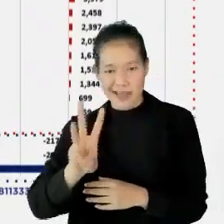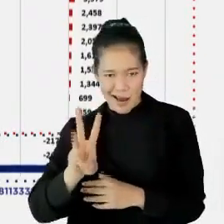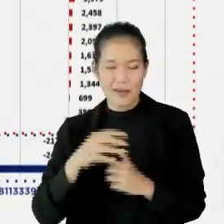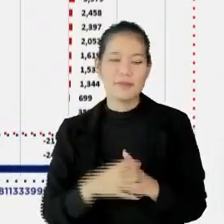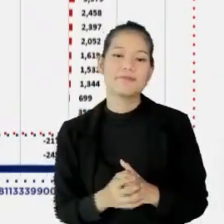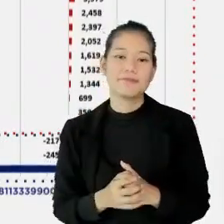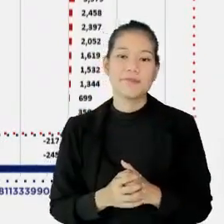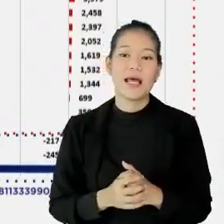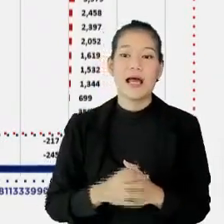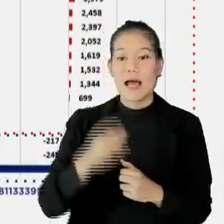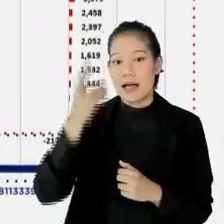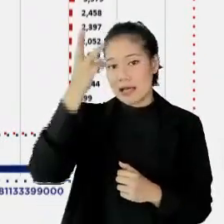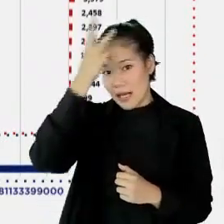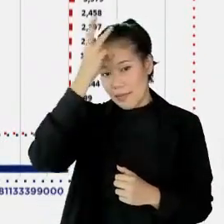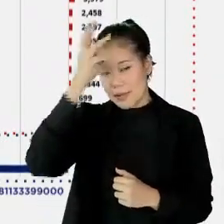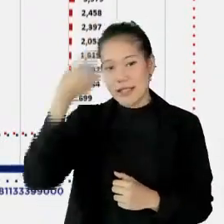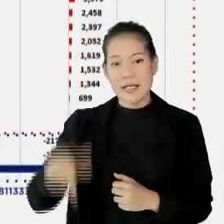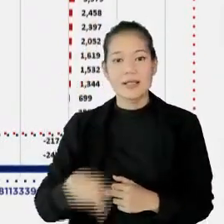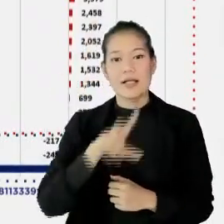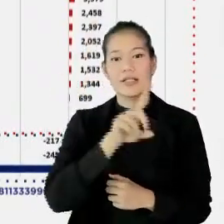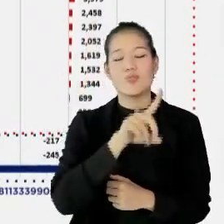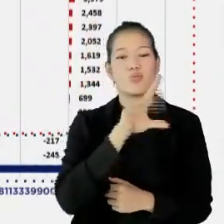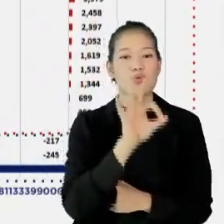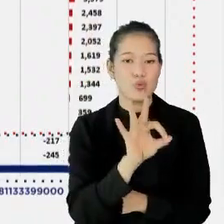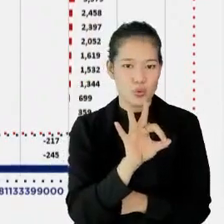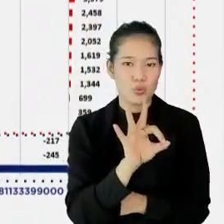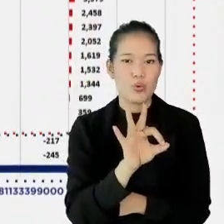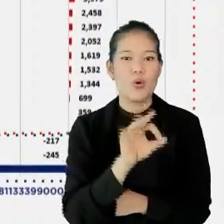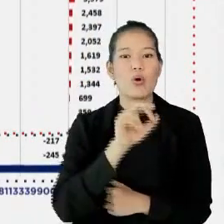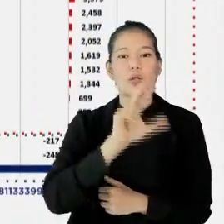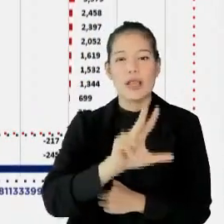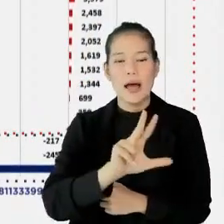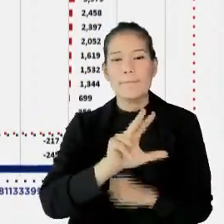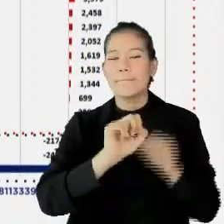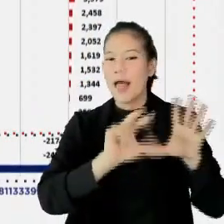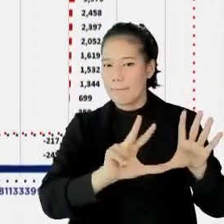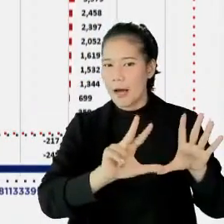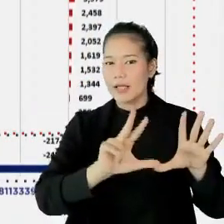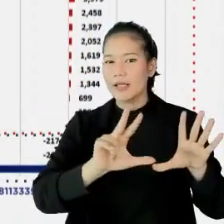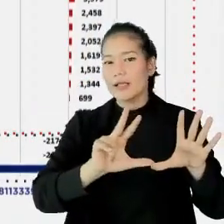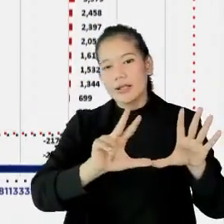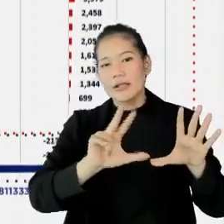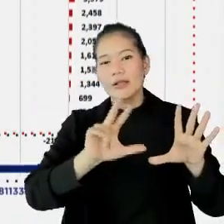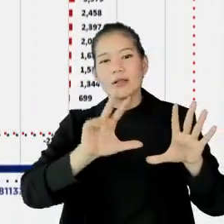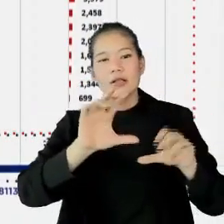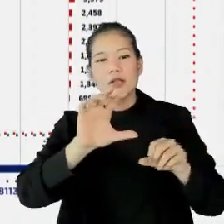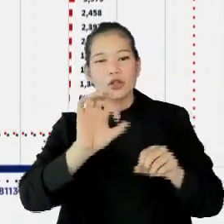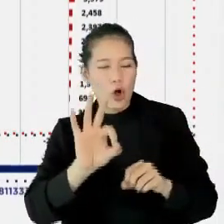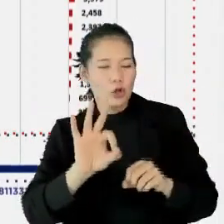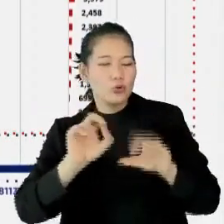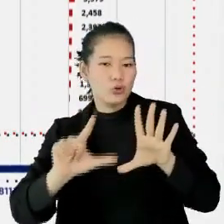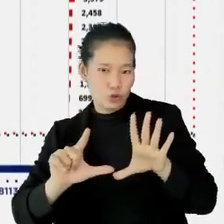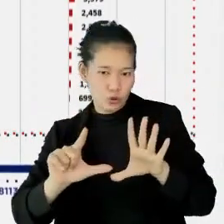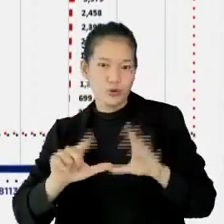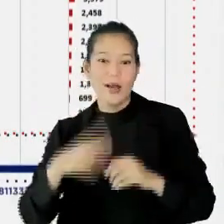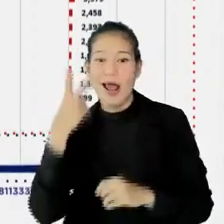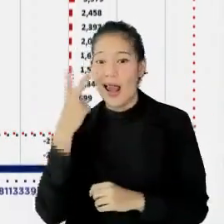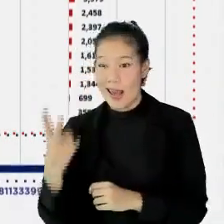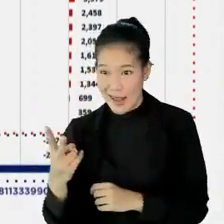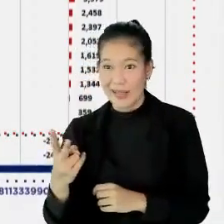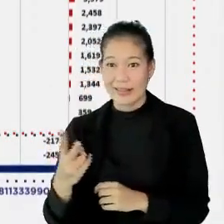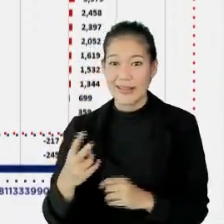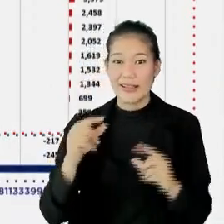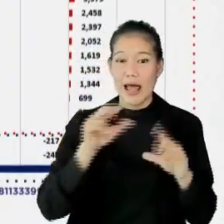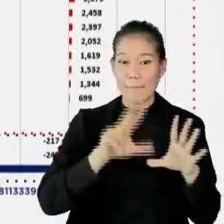10.523. Dan Kalimantan Selatan naiknya 10.087. Yang kalau kita lihat di tanggal 8 Agustus hanya